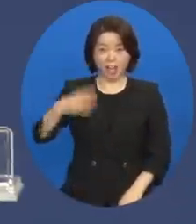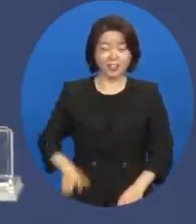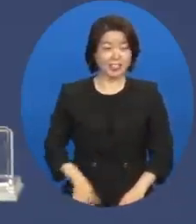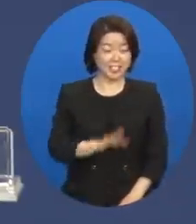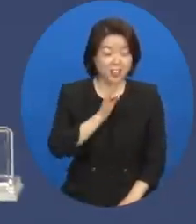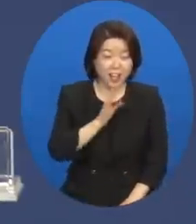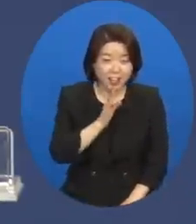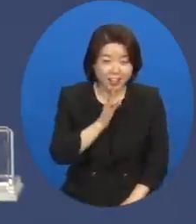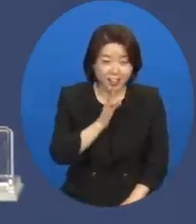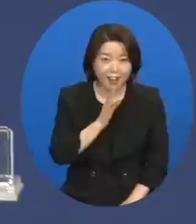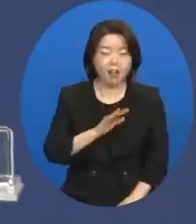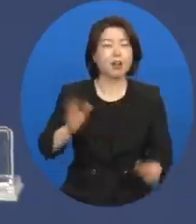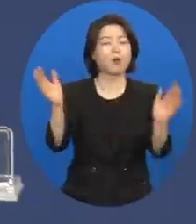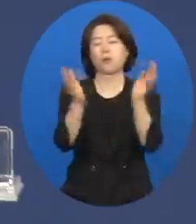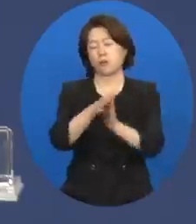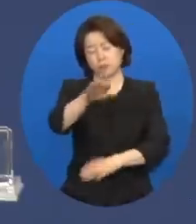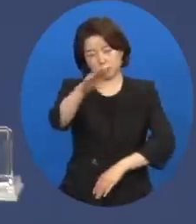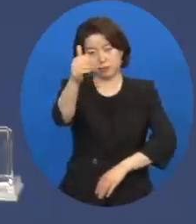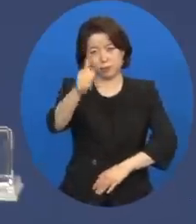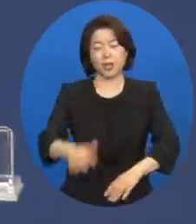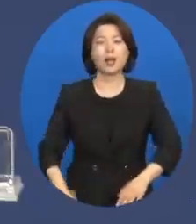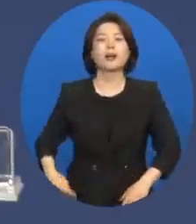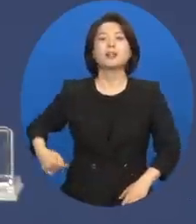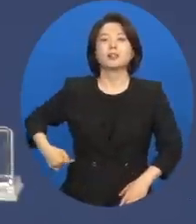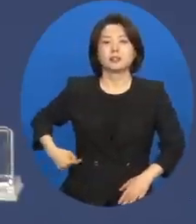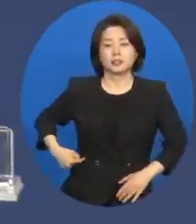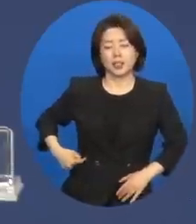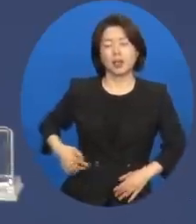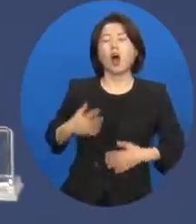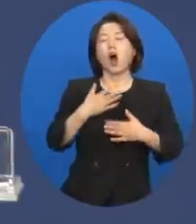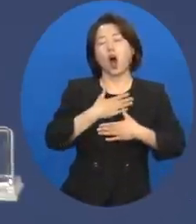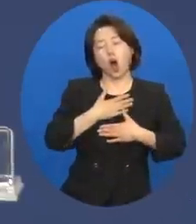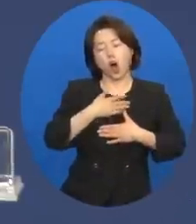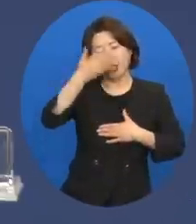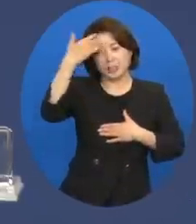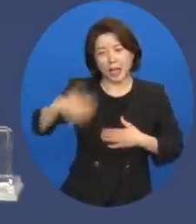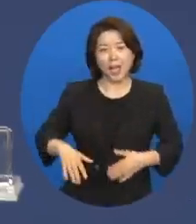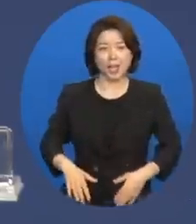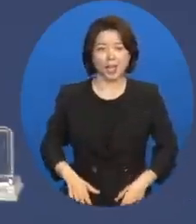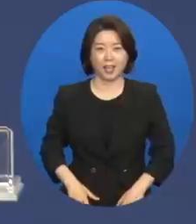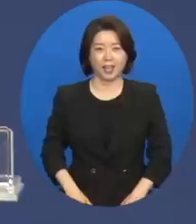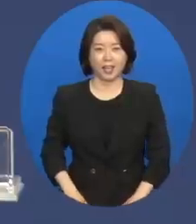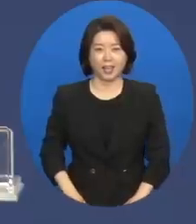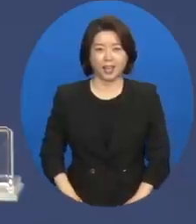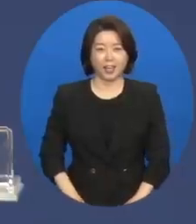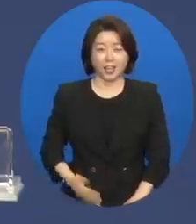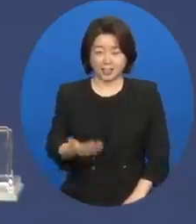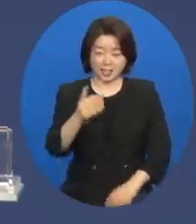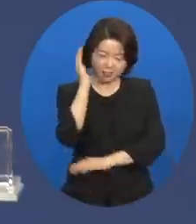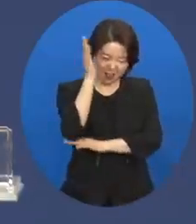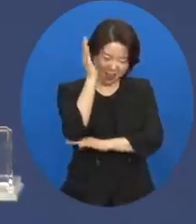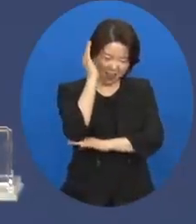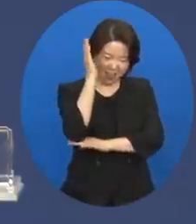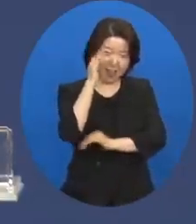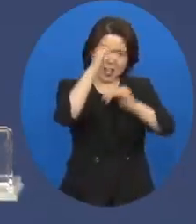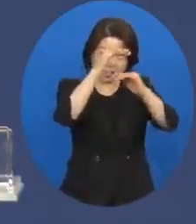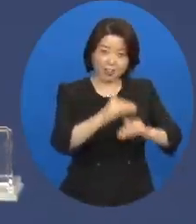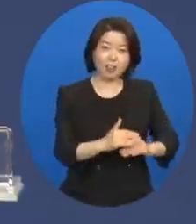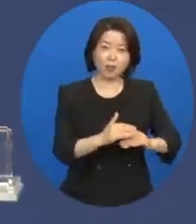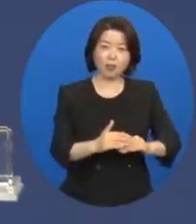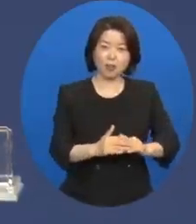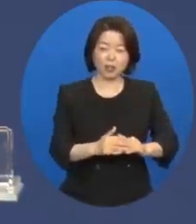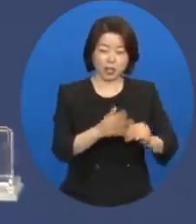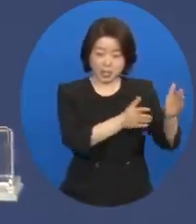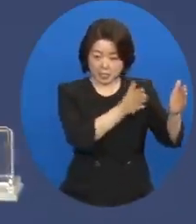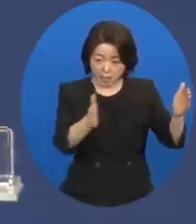정말? 너무 그러면 제가 양심에 좀 노임을 받을 것 같아요. 왜냐하면 제가 다 앞에서 이렇게 얘기하는 내용들을